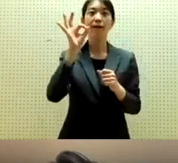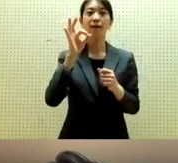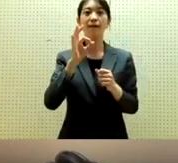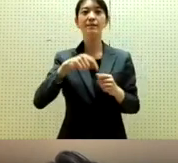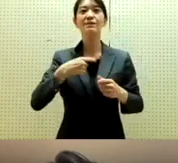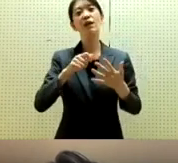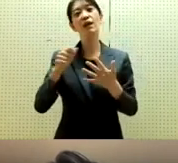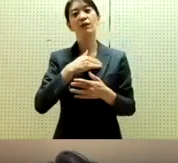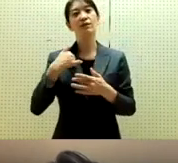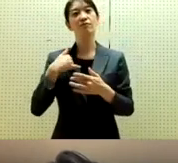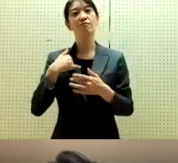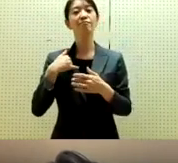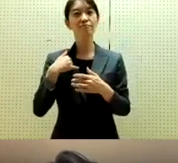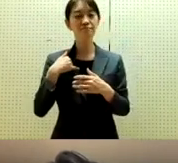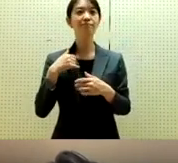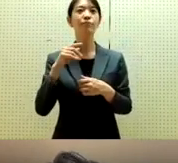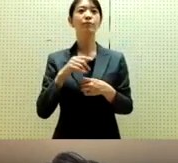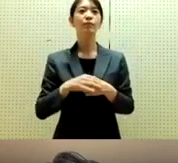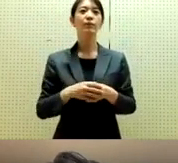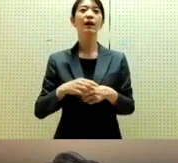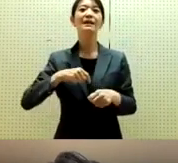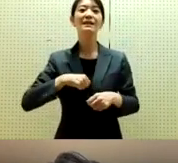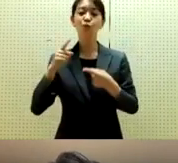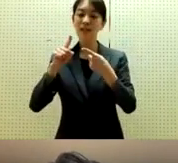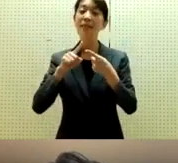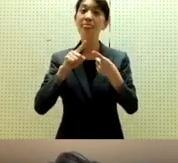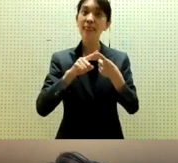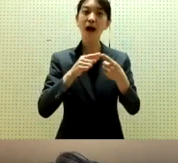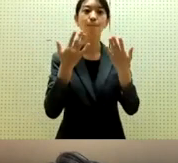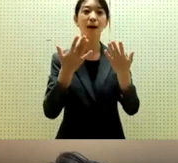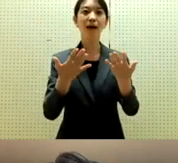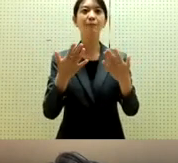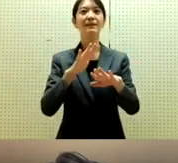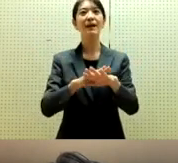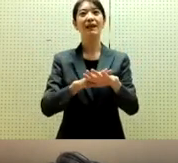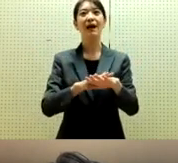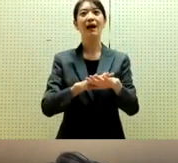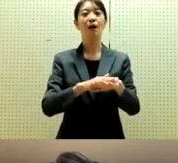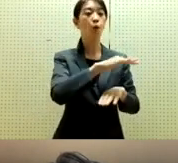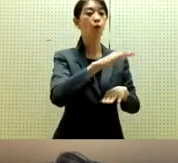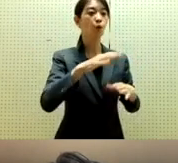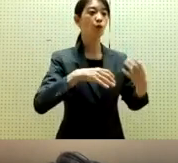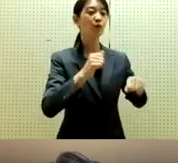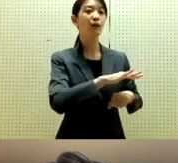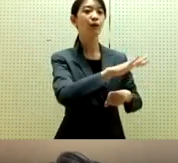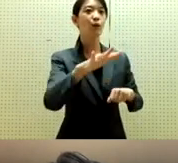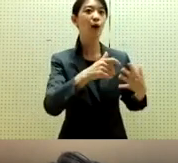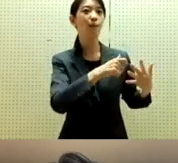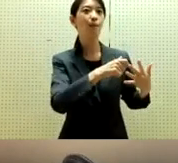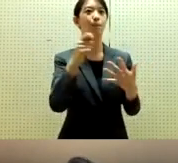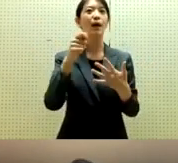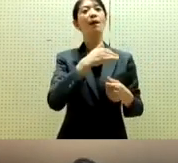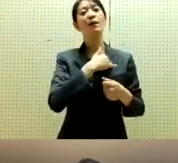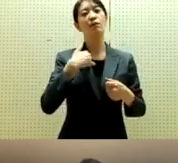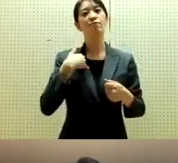っちゃな例ですけれども、自分に合った学び方を子どもたちが選べるっていうところが、まあ、個別最適な学びの第一歩だと思